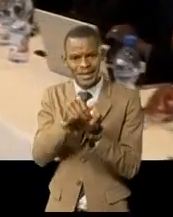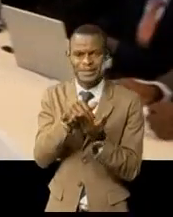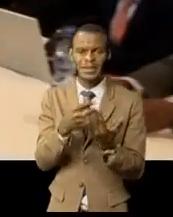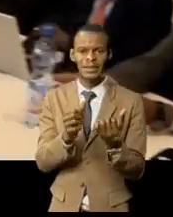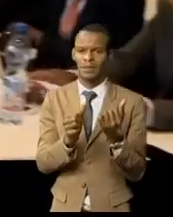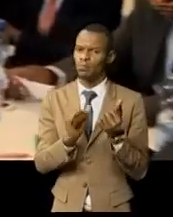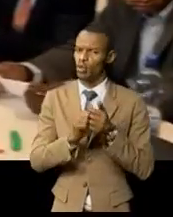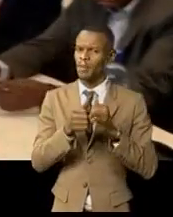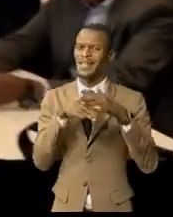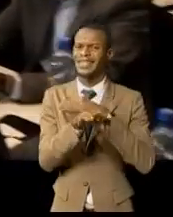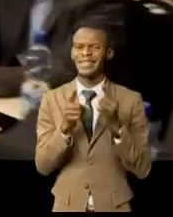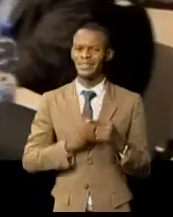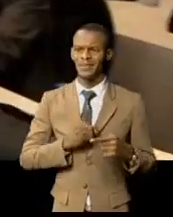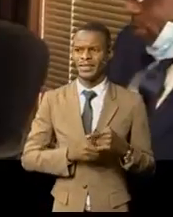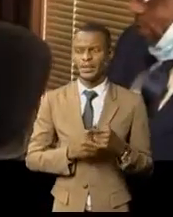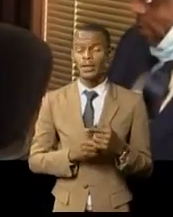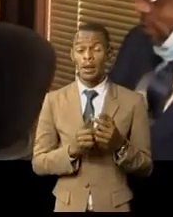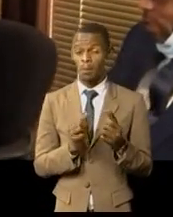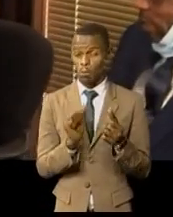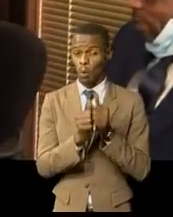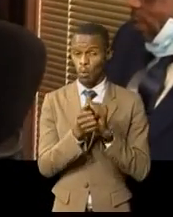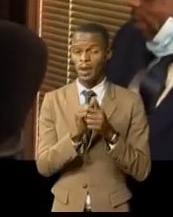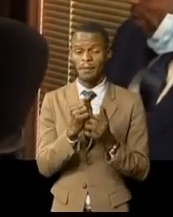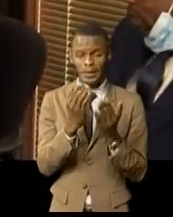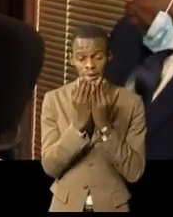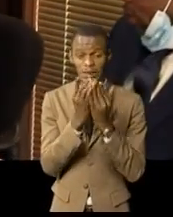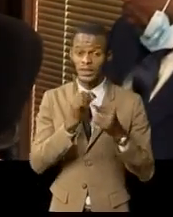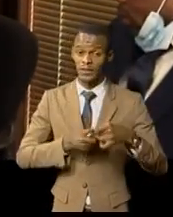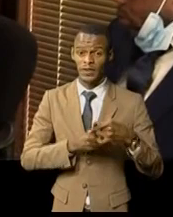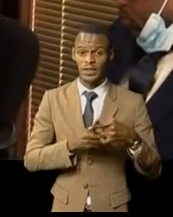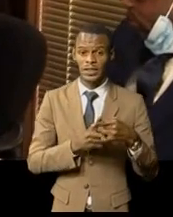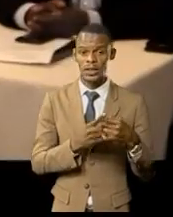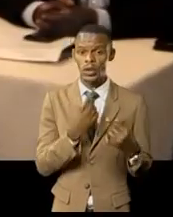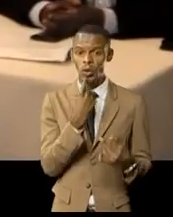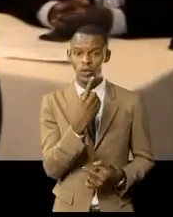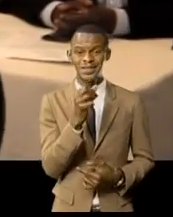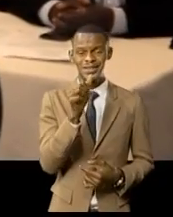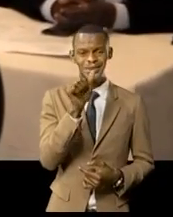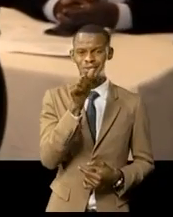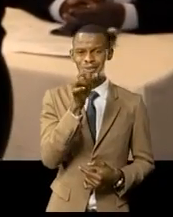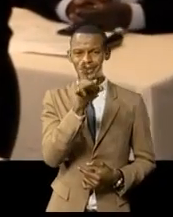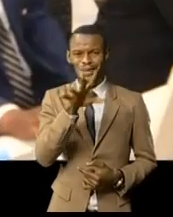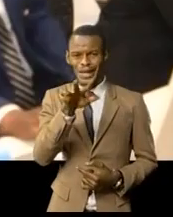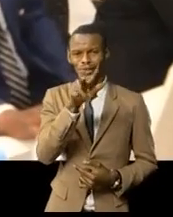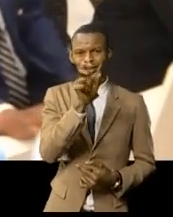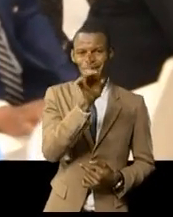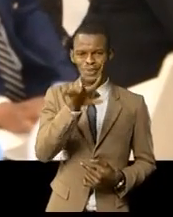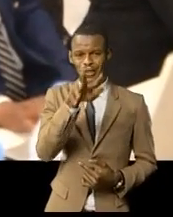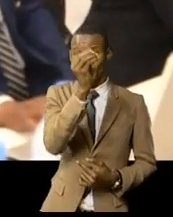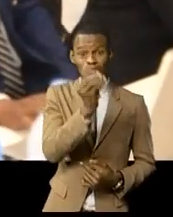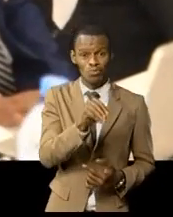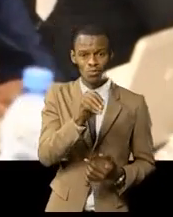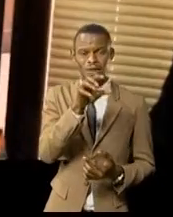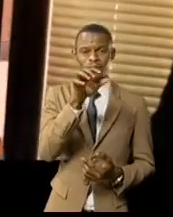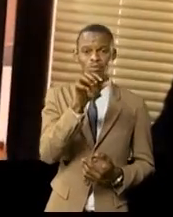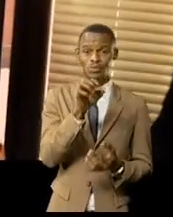progrès réalisés, les défis persistent car près de 773 millions d'adultes dans le monde n'ont pas les